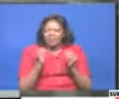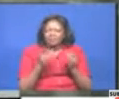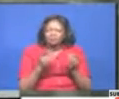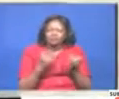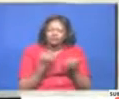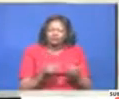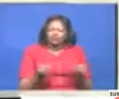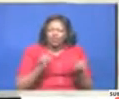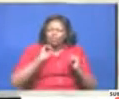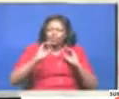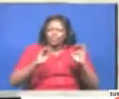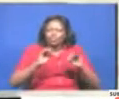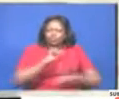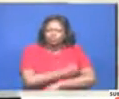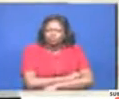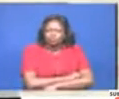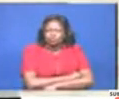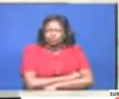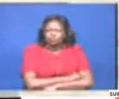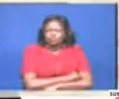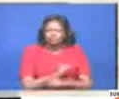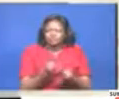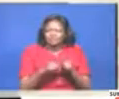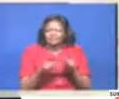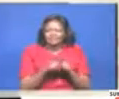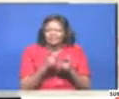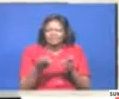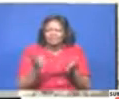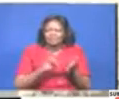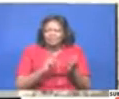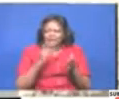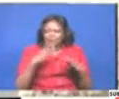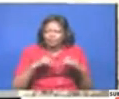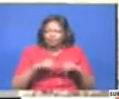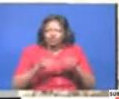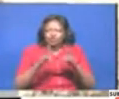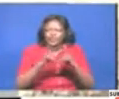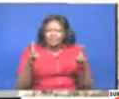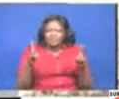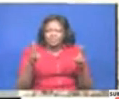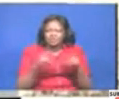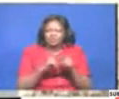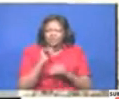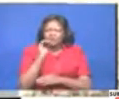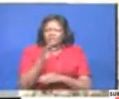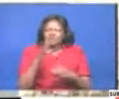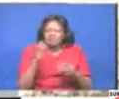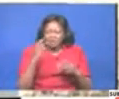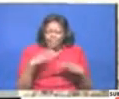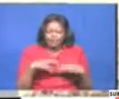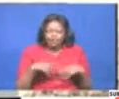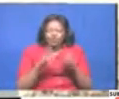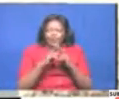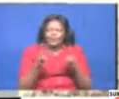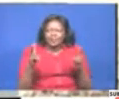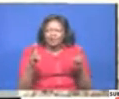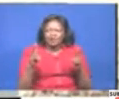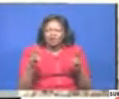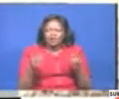watoto shule. Wito unaokaririwa na Wakenya ni kudumisha amani. Kwa hivyo naomba Wakenya tuwe watulivu, tusifanye